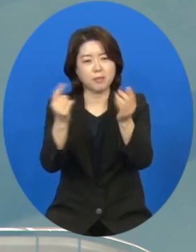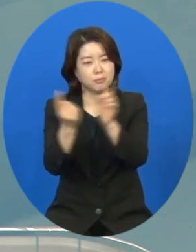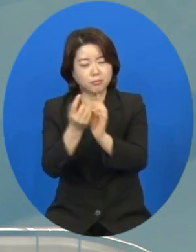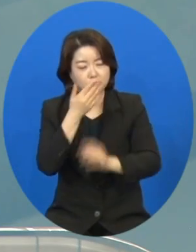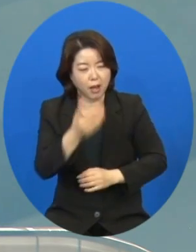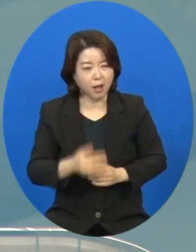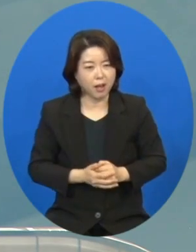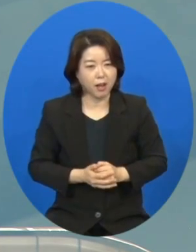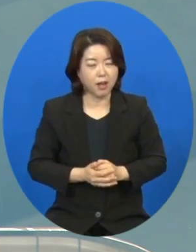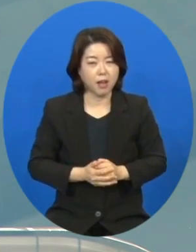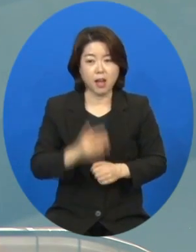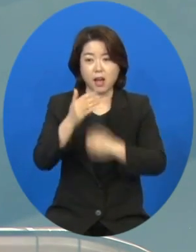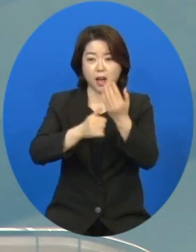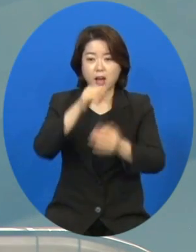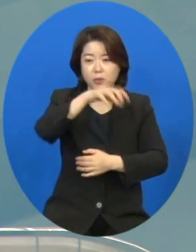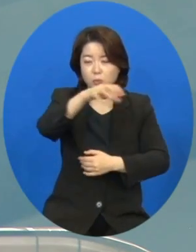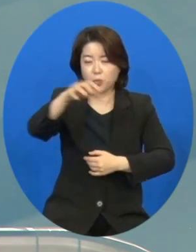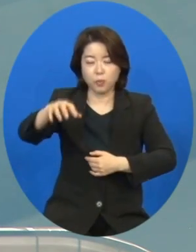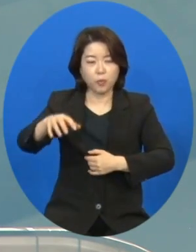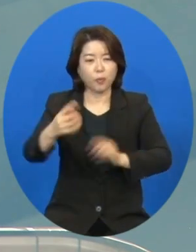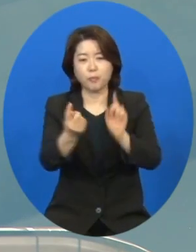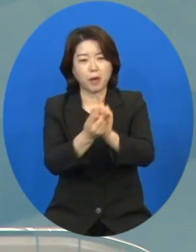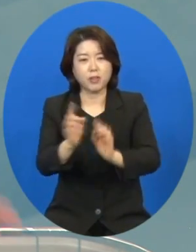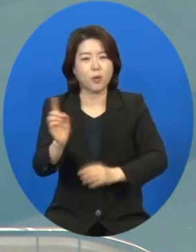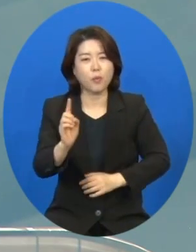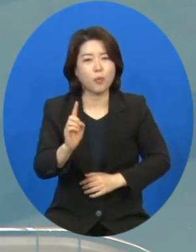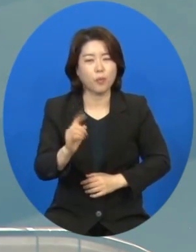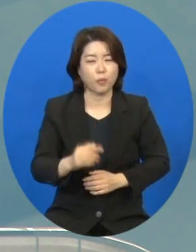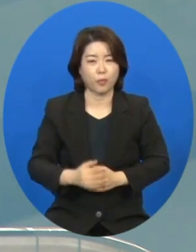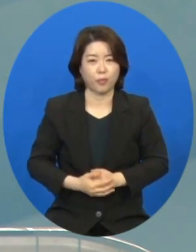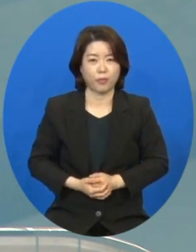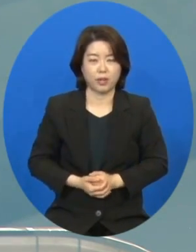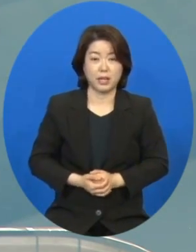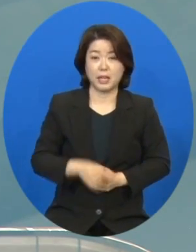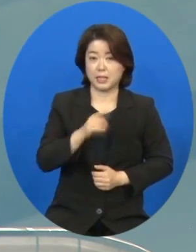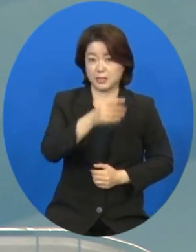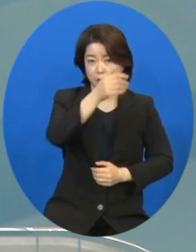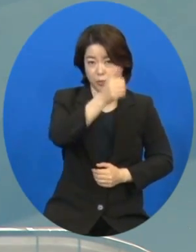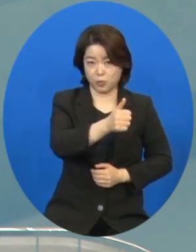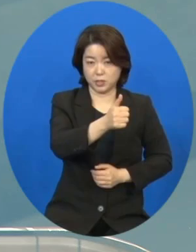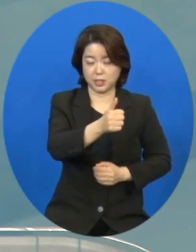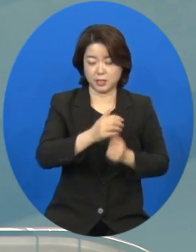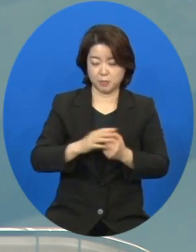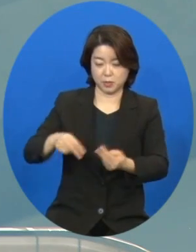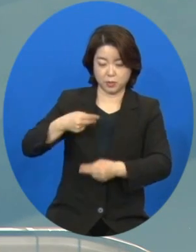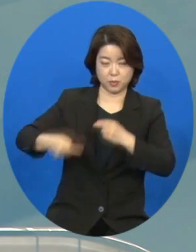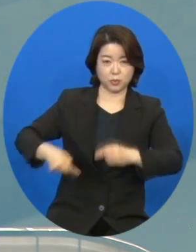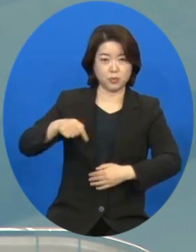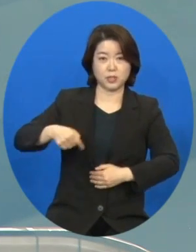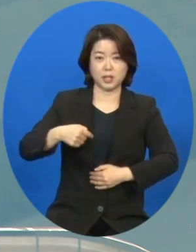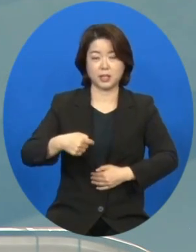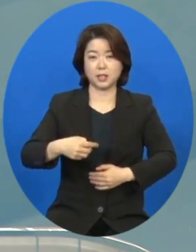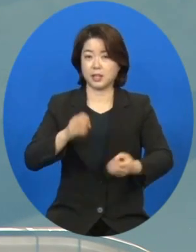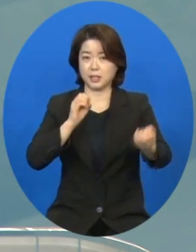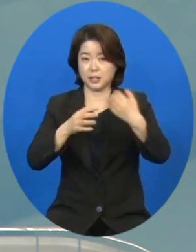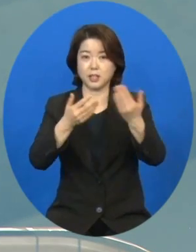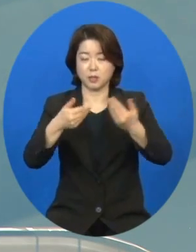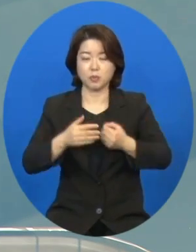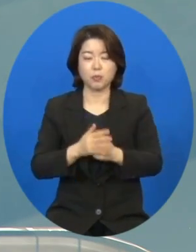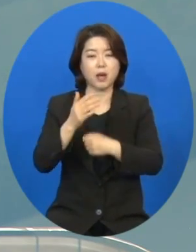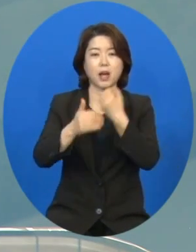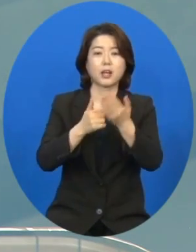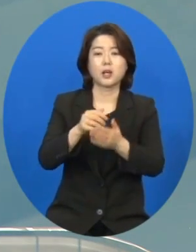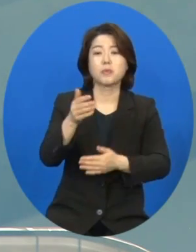가야 하나님을 만날 수 있나요? 그랬더니 그 원장님이 그 수사에게 하나님은 당신